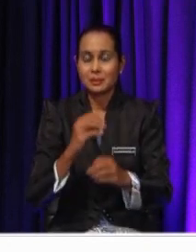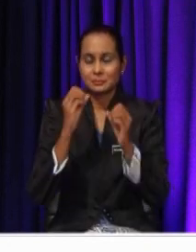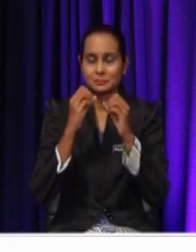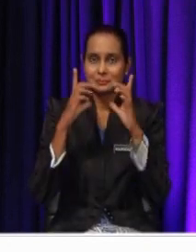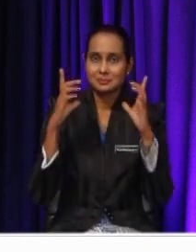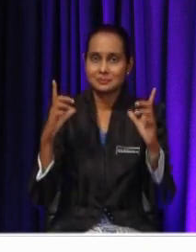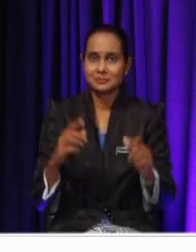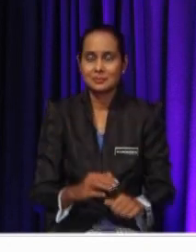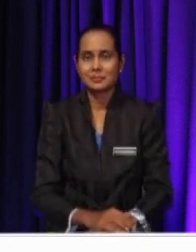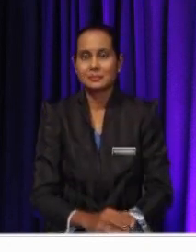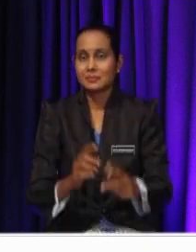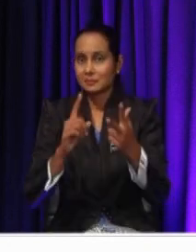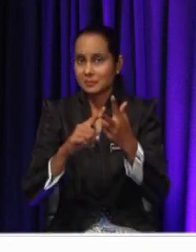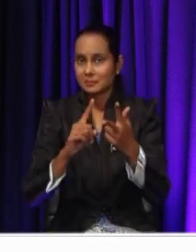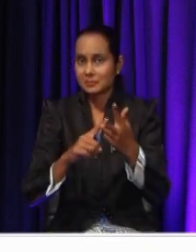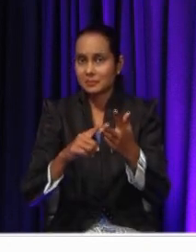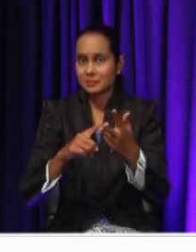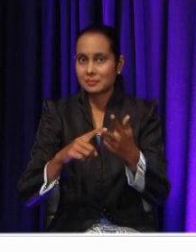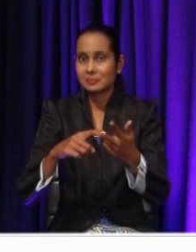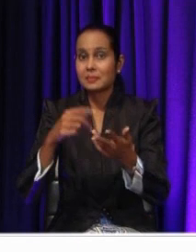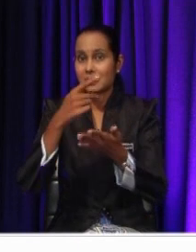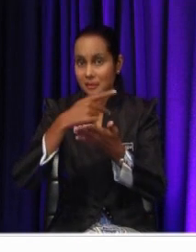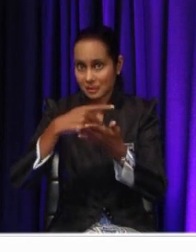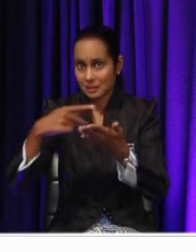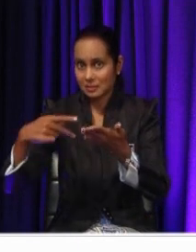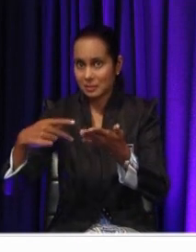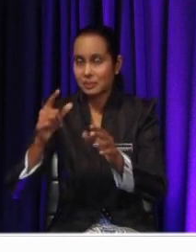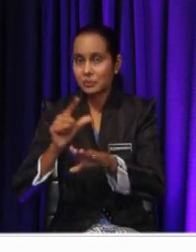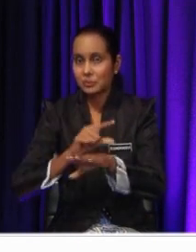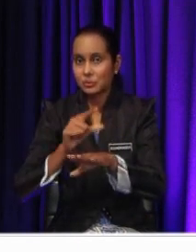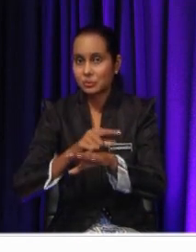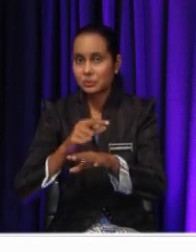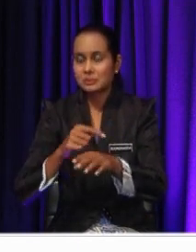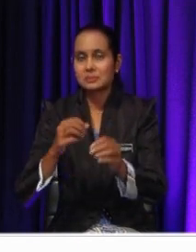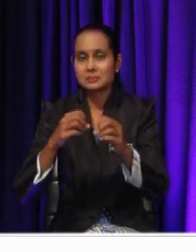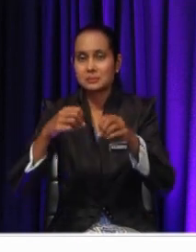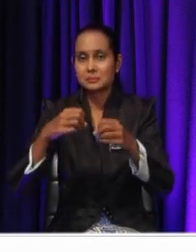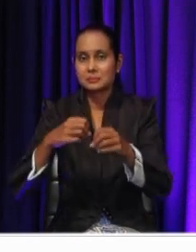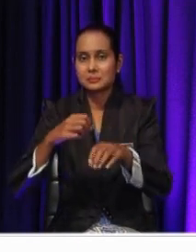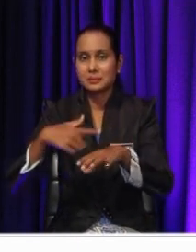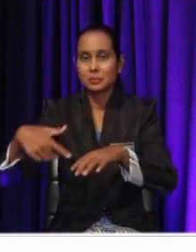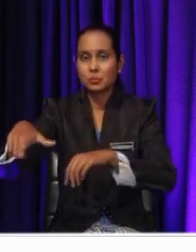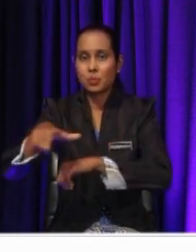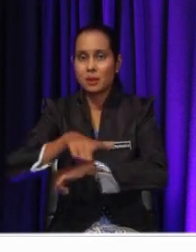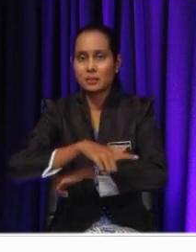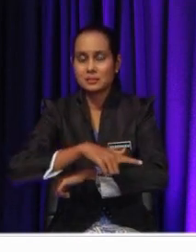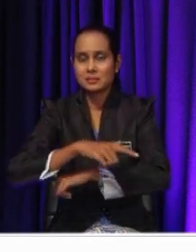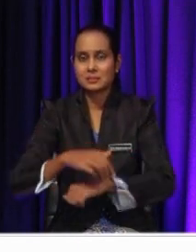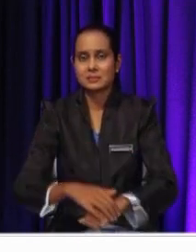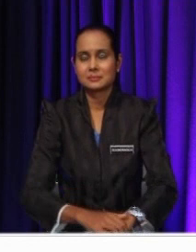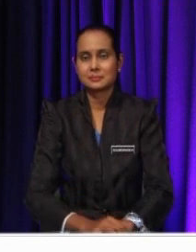seterusnya karya calon telah digunakan secara meluas oleh khalayak karya tersebut perlulah karya yang